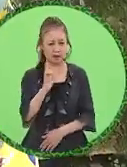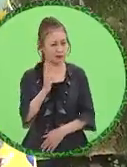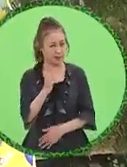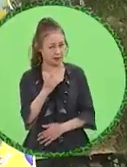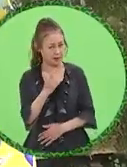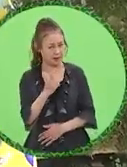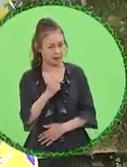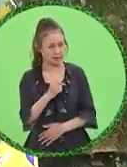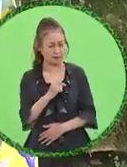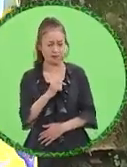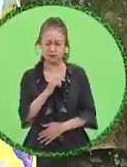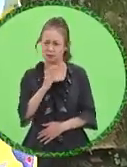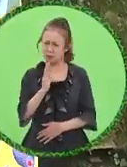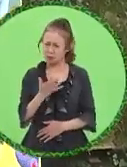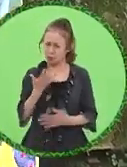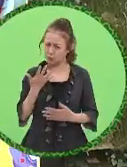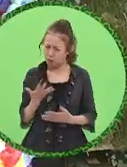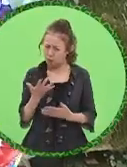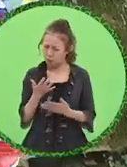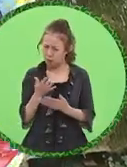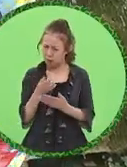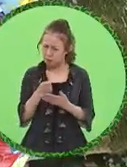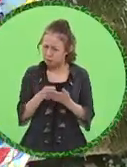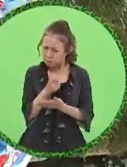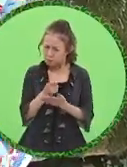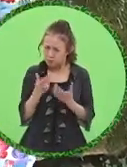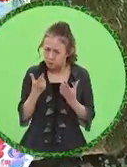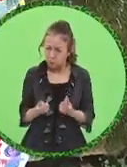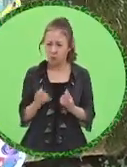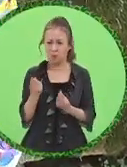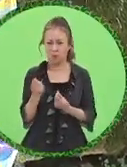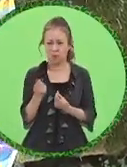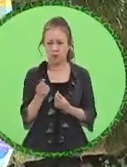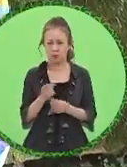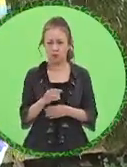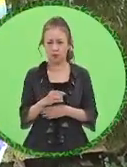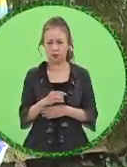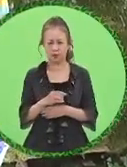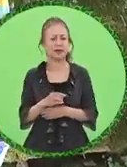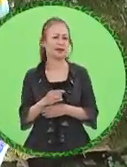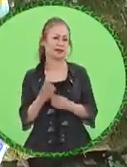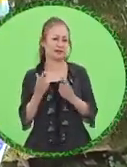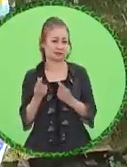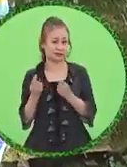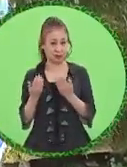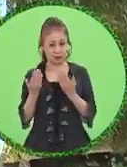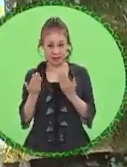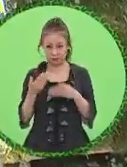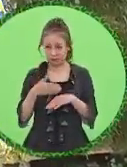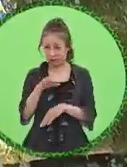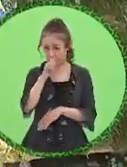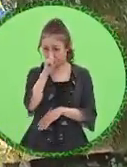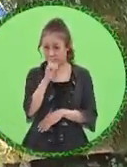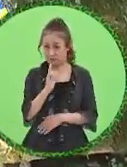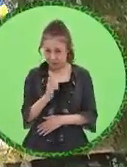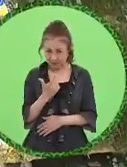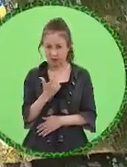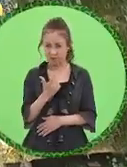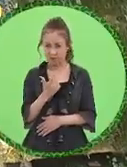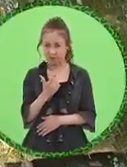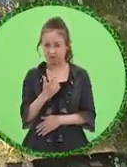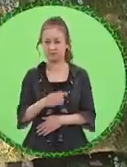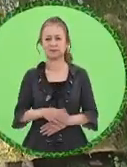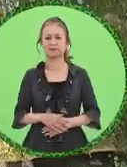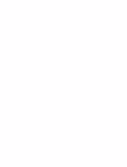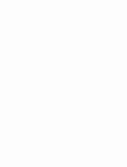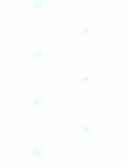ずらじゃないわい。 え、でも明らかに人の手で書いてありますよね。 ちと勉強した方がいいみたいじゃの。